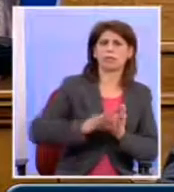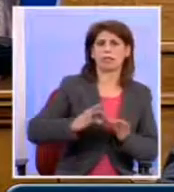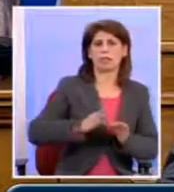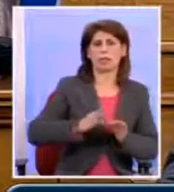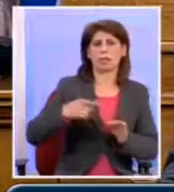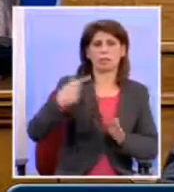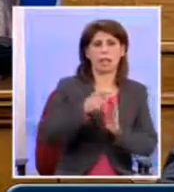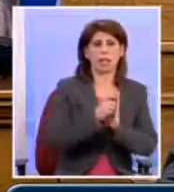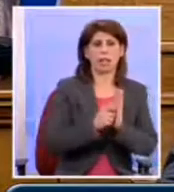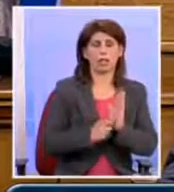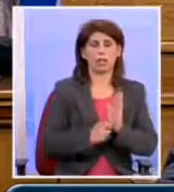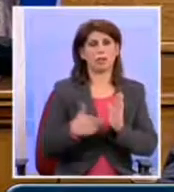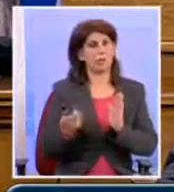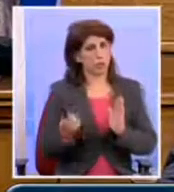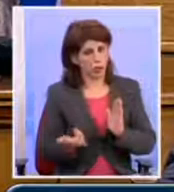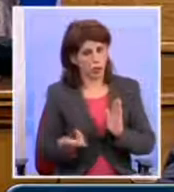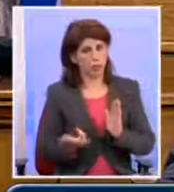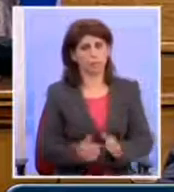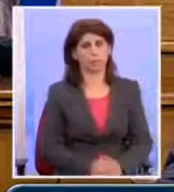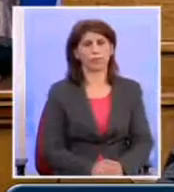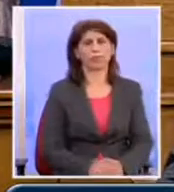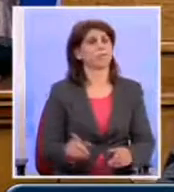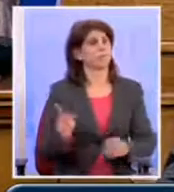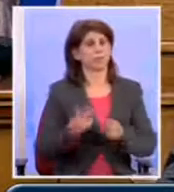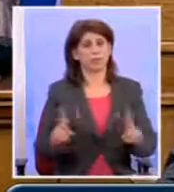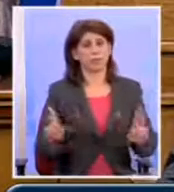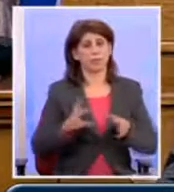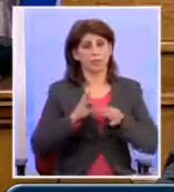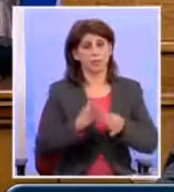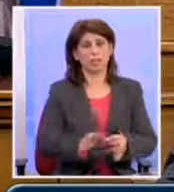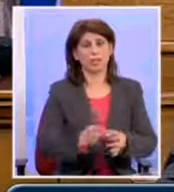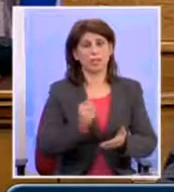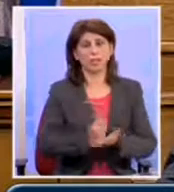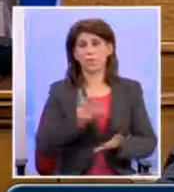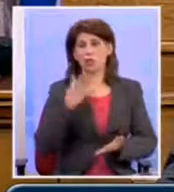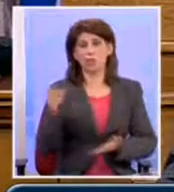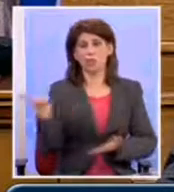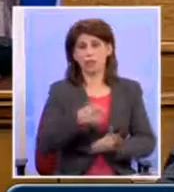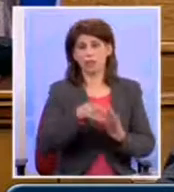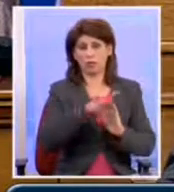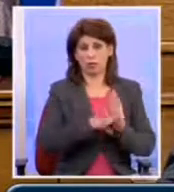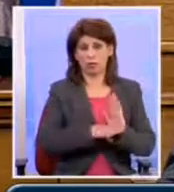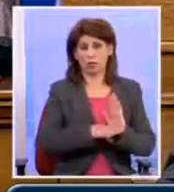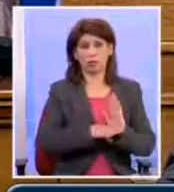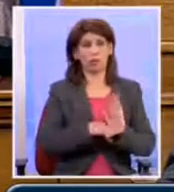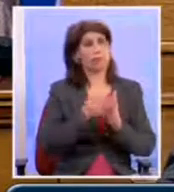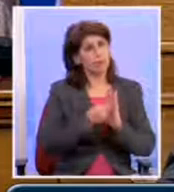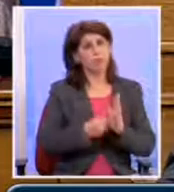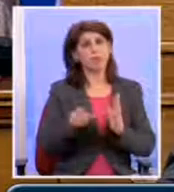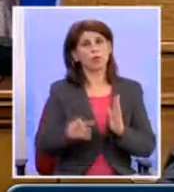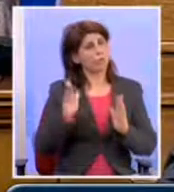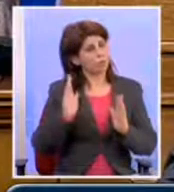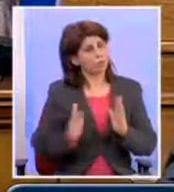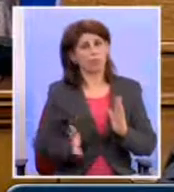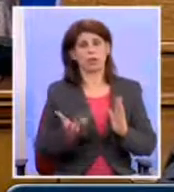οι καταγραφές που έχουν γίνει να μην επιτρέπουν τη συνέχεια και την αξιολόγηση αυτών των προγραμμάτων στο βαθμό που αυτό θα ήταν